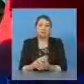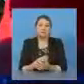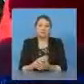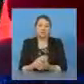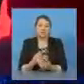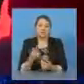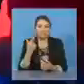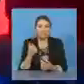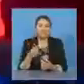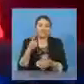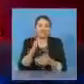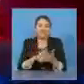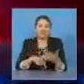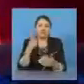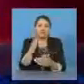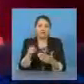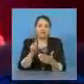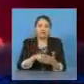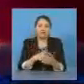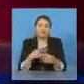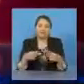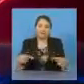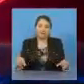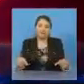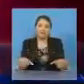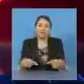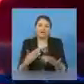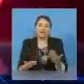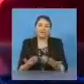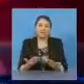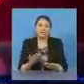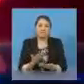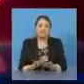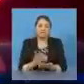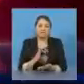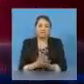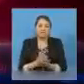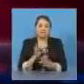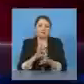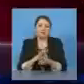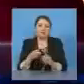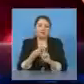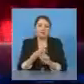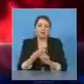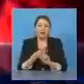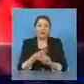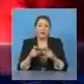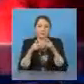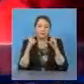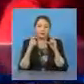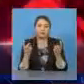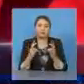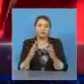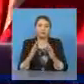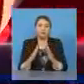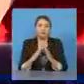Знаете, вот верить, не верить, это уже совсем другое. Раз, здоровые есть, люди, если да. Носить маски, надо в закрытых помещениях, или когда и человек здесь